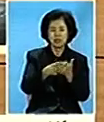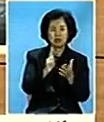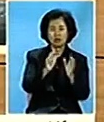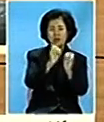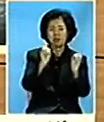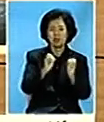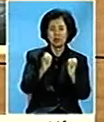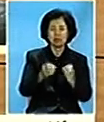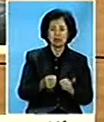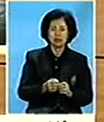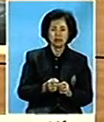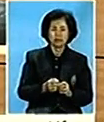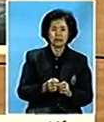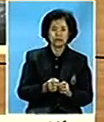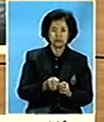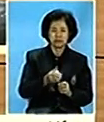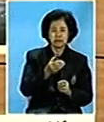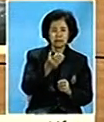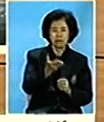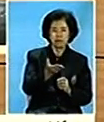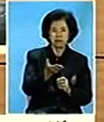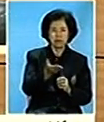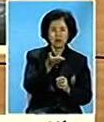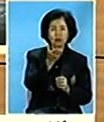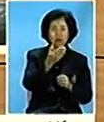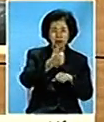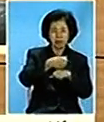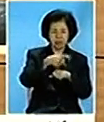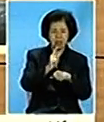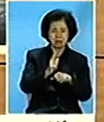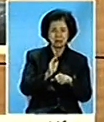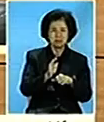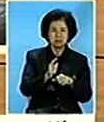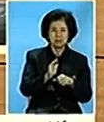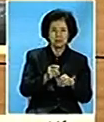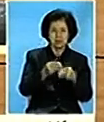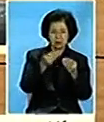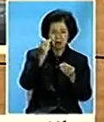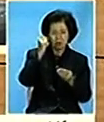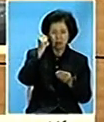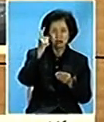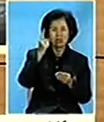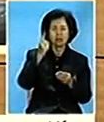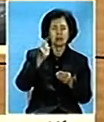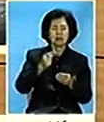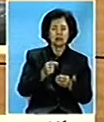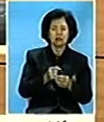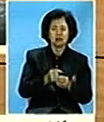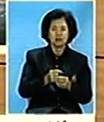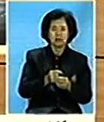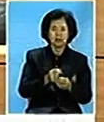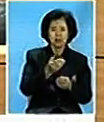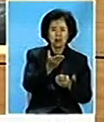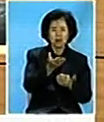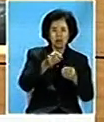ที่เคยคิดไว้ว่าจะให้มีท่านประธานครับขอให้ท่านประธานได้โปรดให้ความเข้าใจกับรัฐบาลนี้ชัดเจนและก็ขอให้รัฐบาล